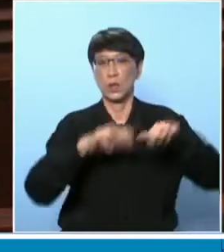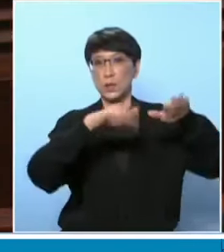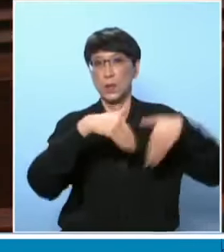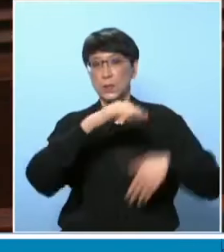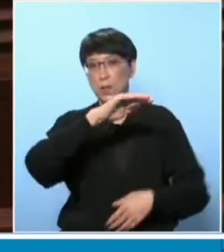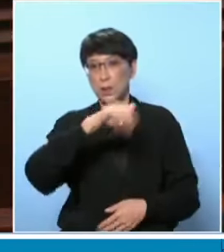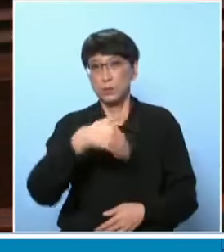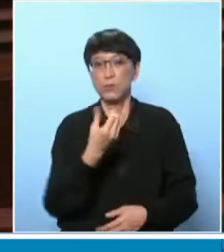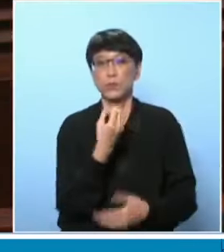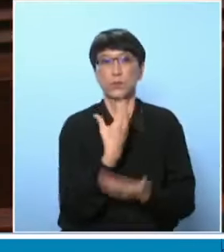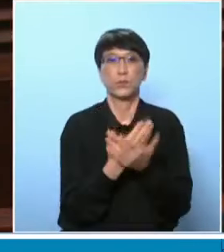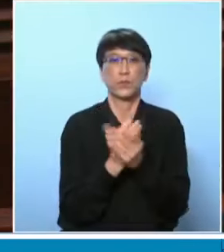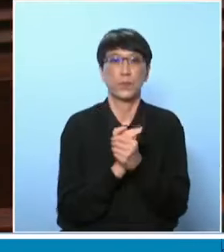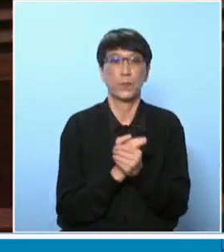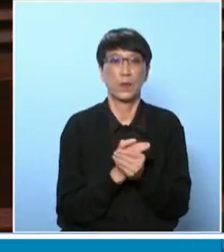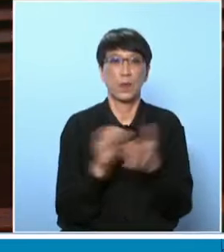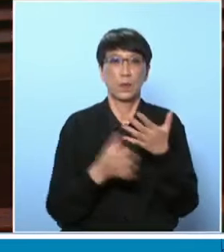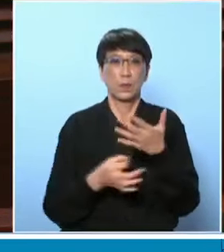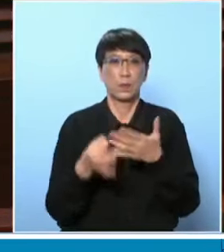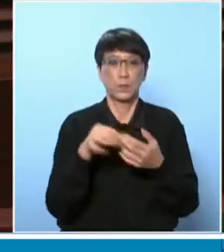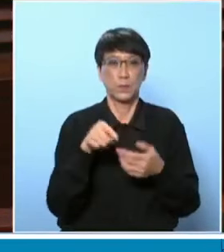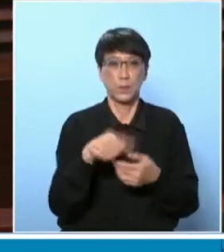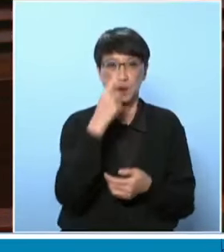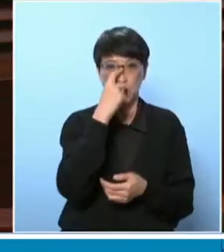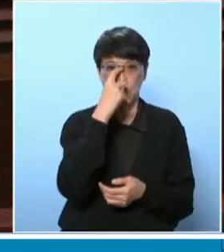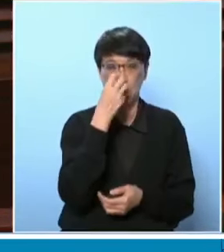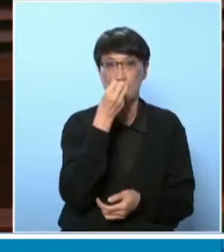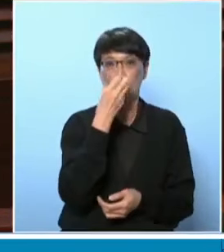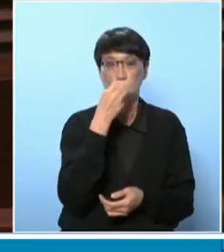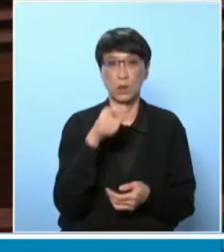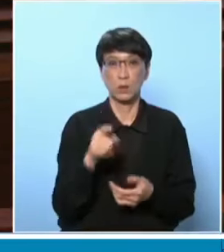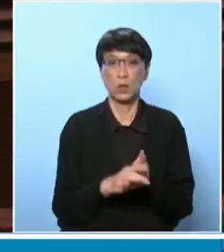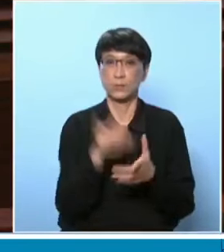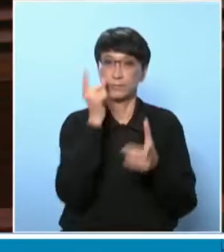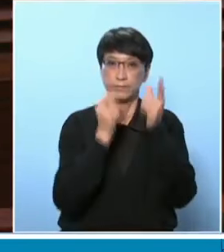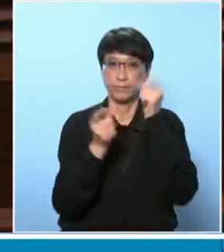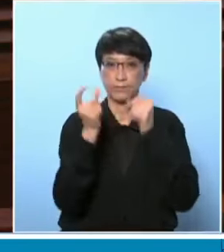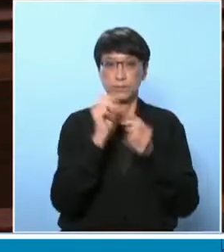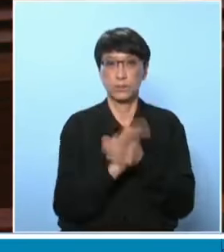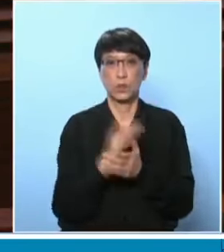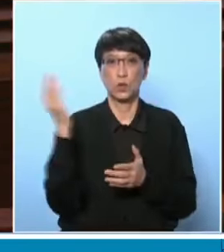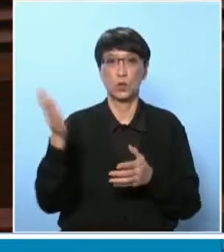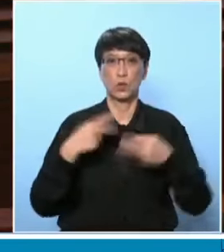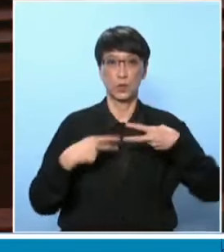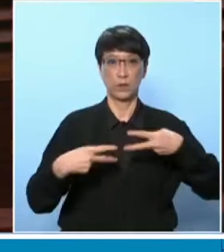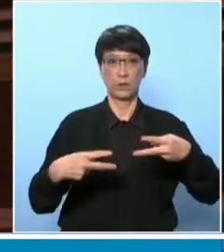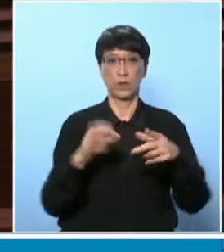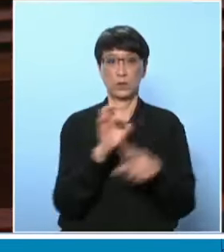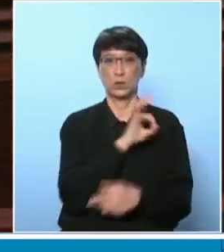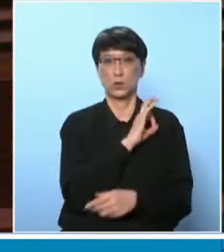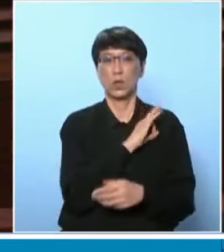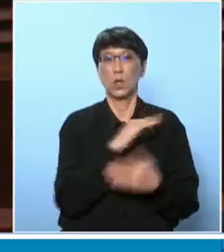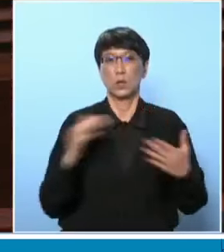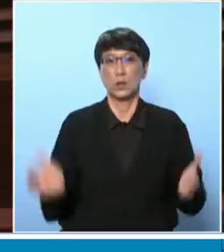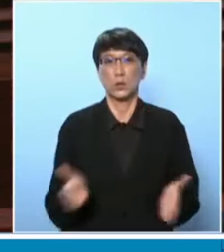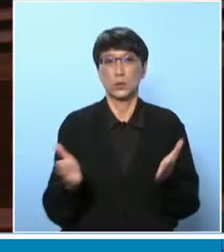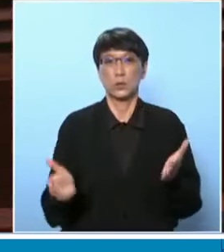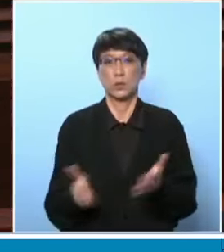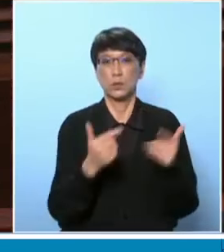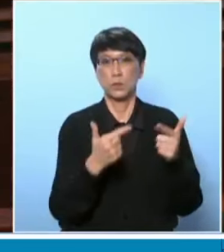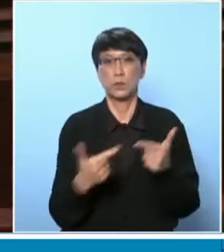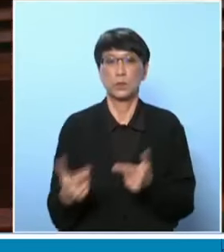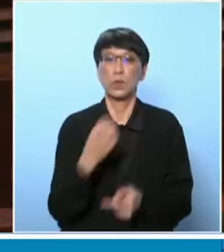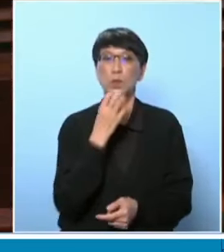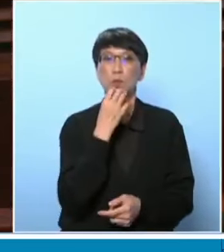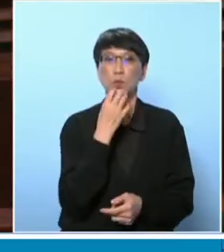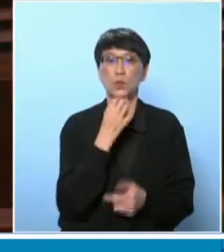港旅遊，亦都提升他們在港的旅遊體驗。旅發局會繼續多方面的宣傳工作，向東